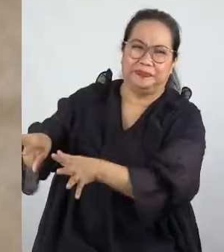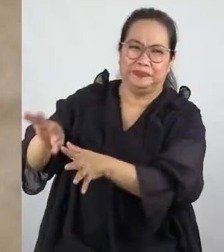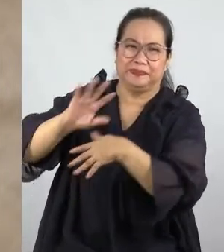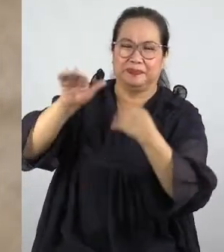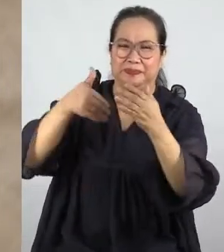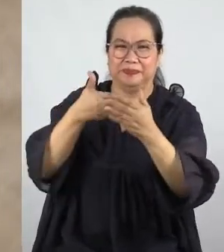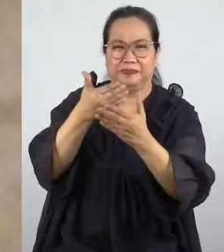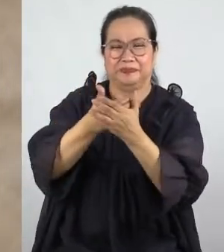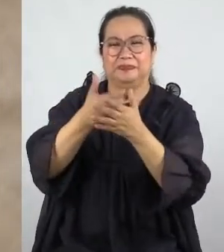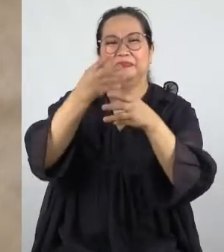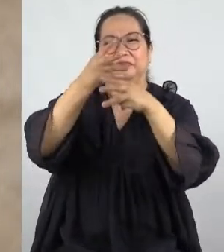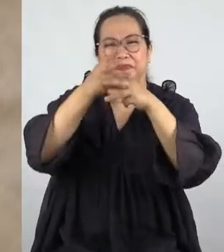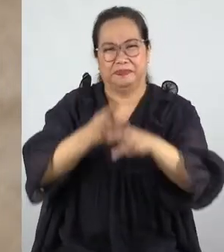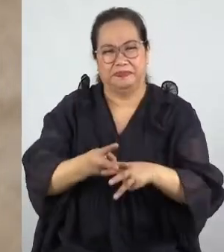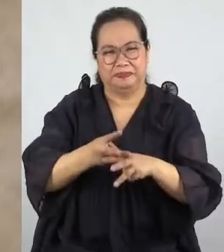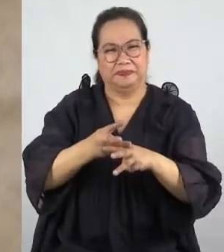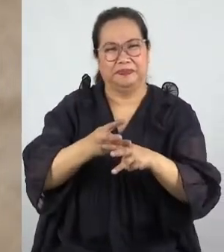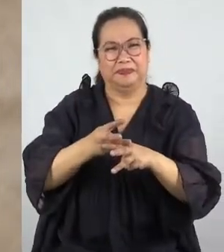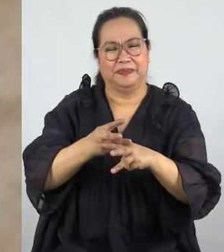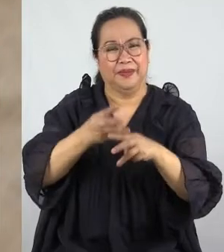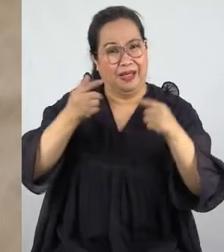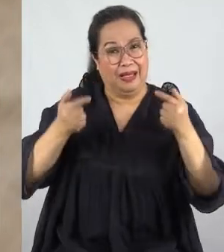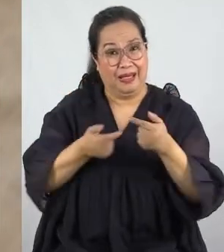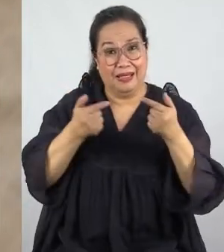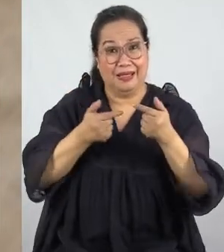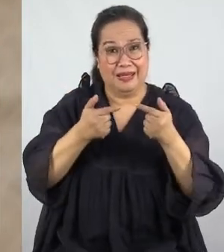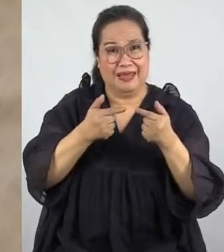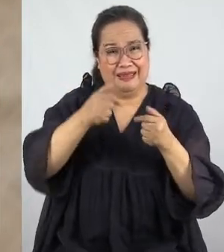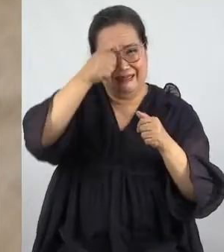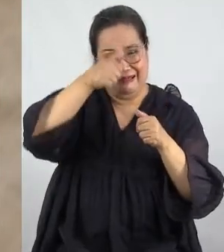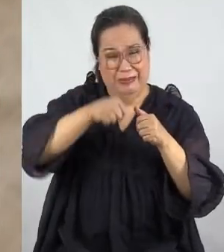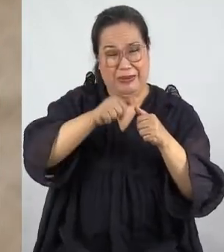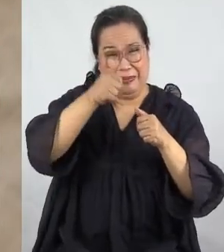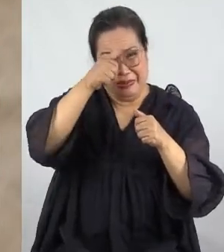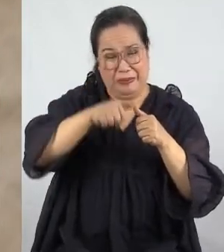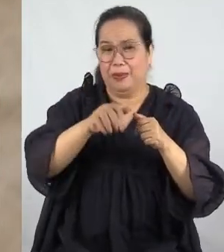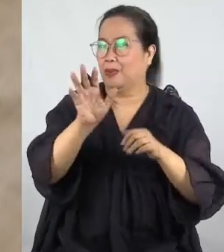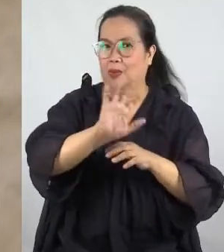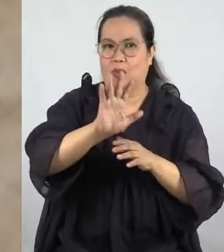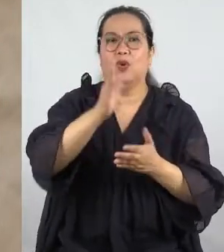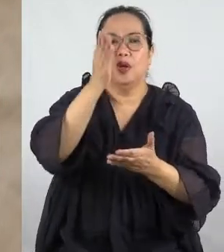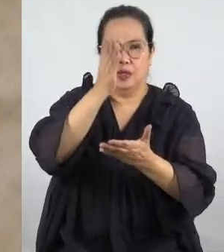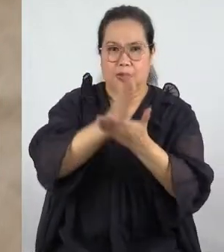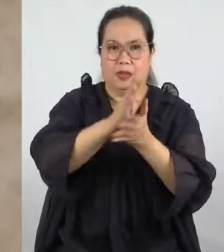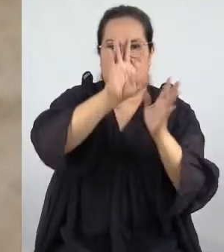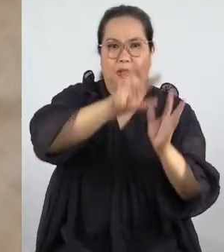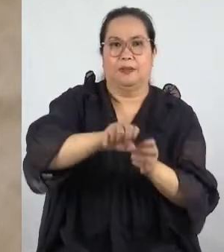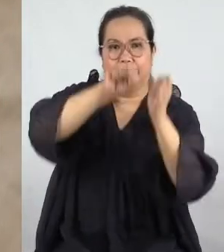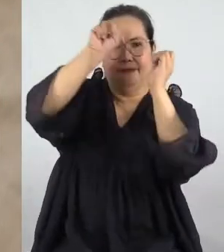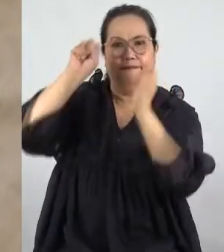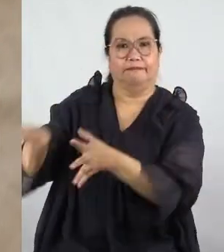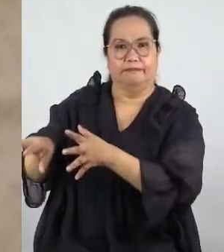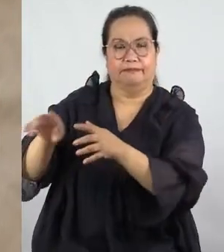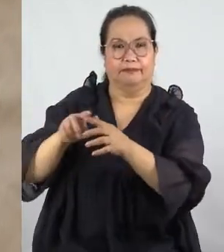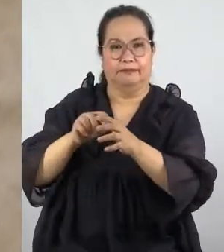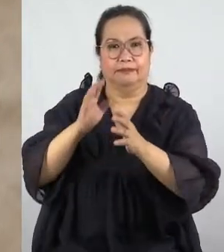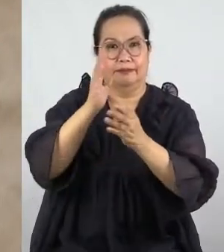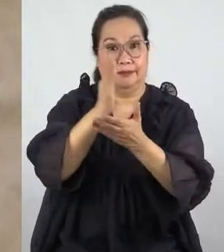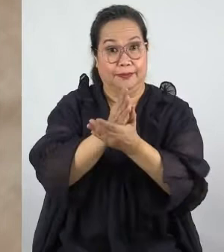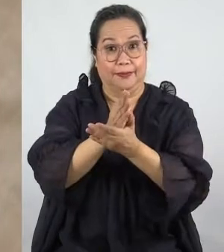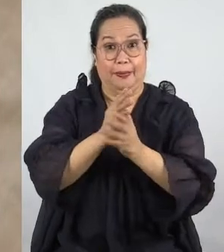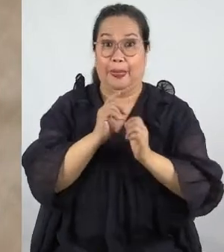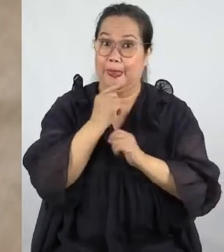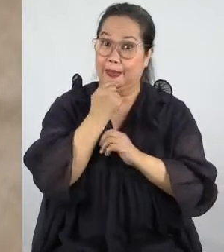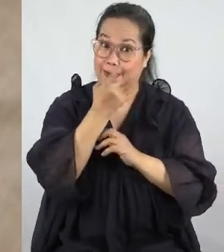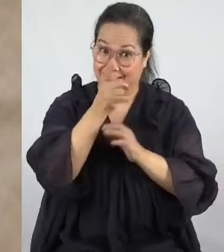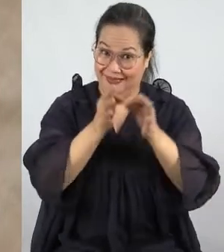every weight and sin which clings so closely. Hintong muna tayo ulit doon.